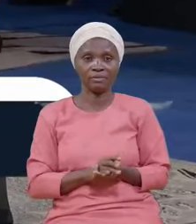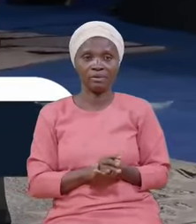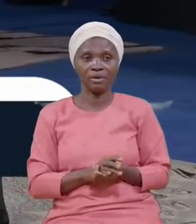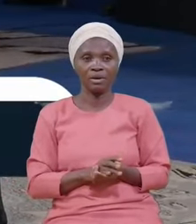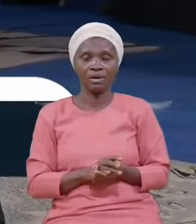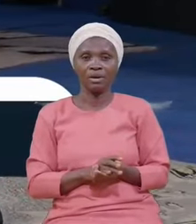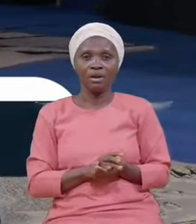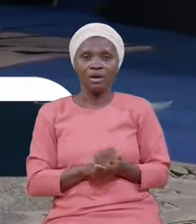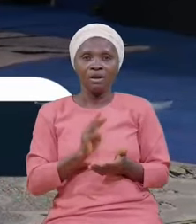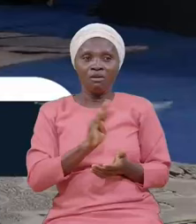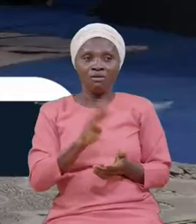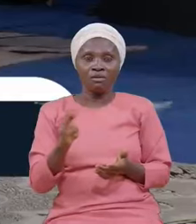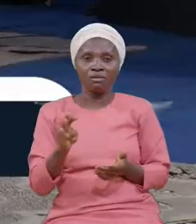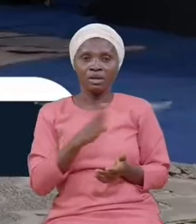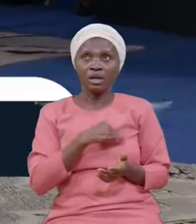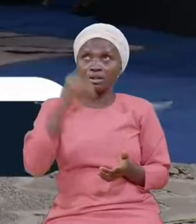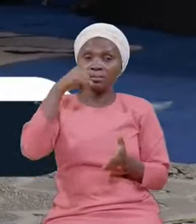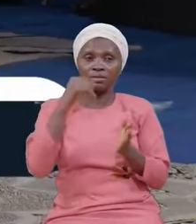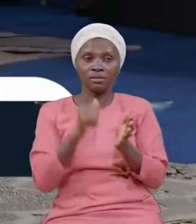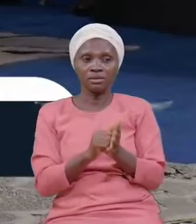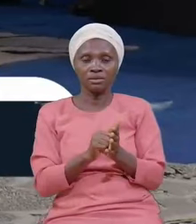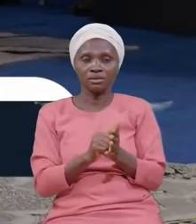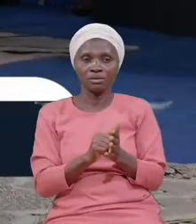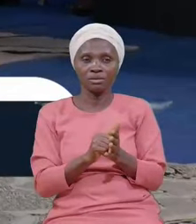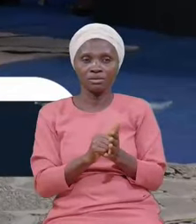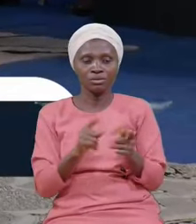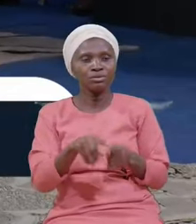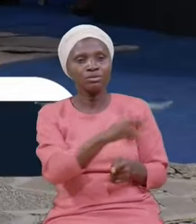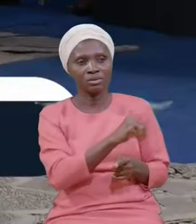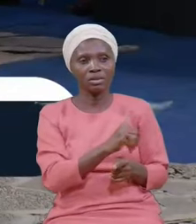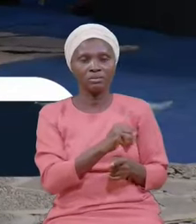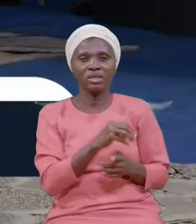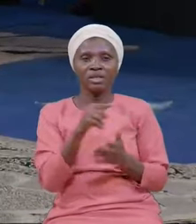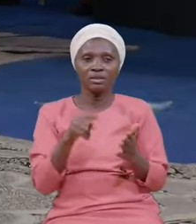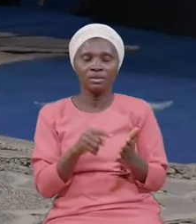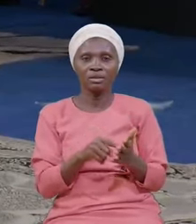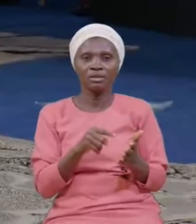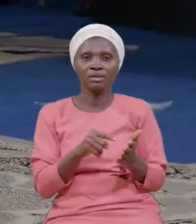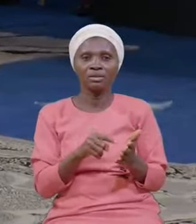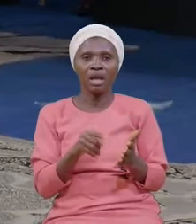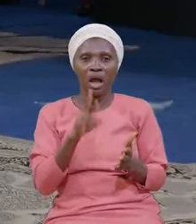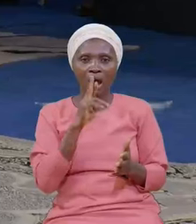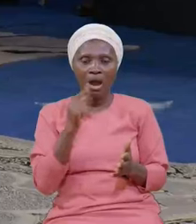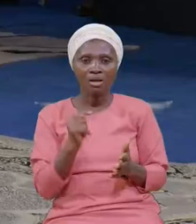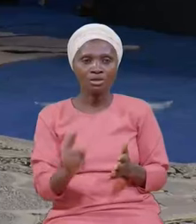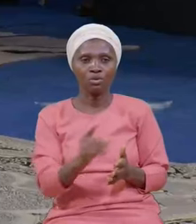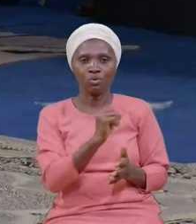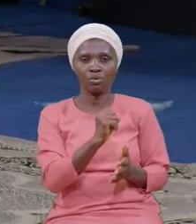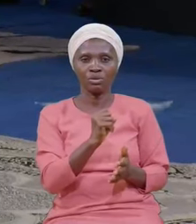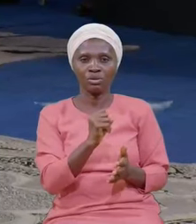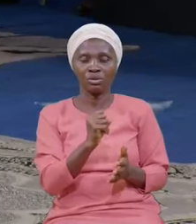Verset 44. Puis il leur dit, c'est là ce que je vous